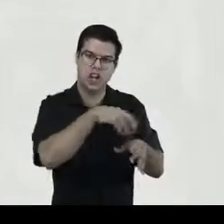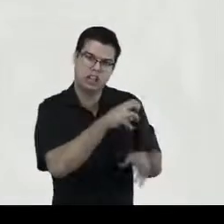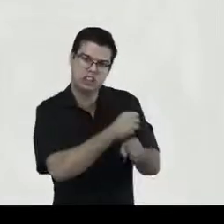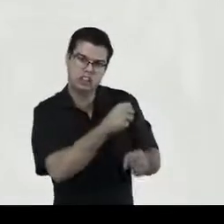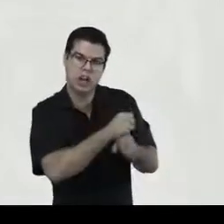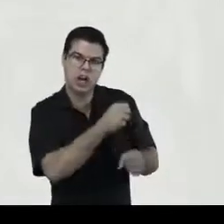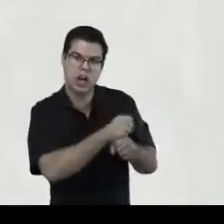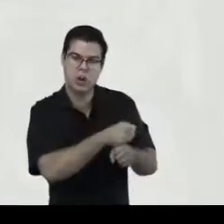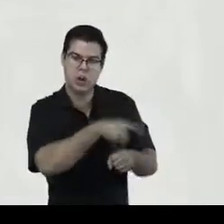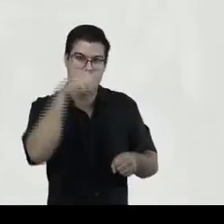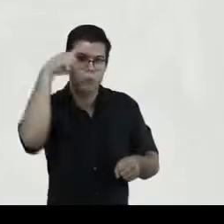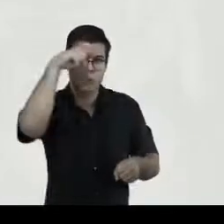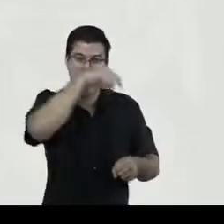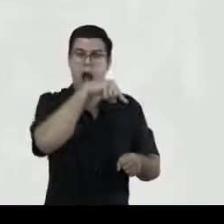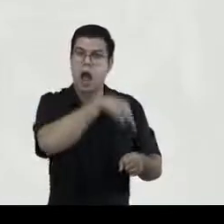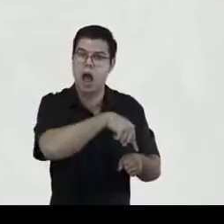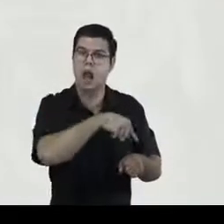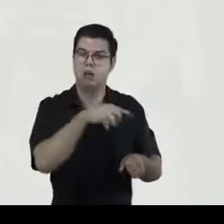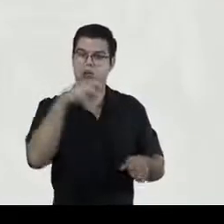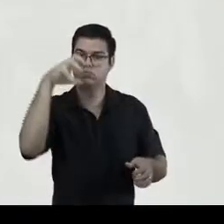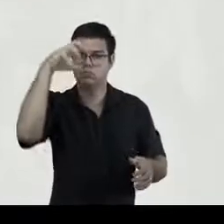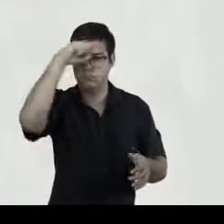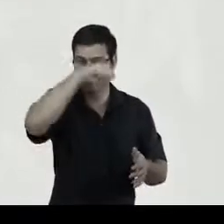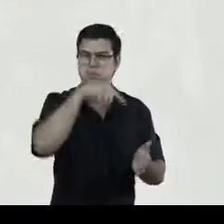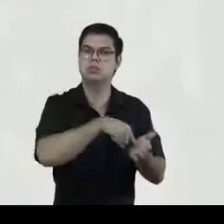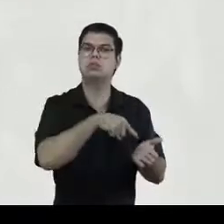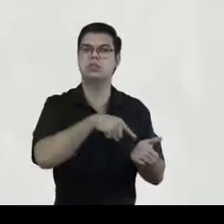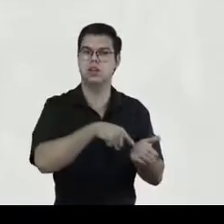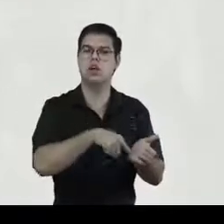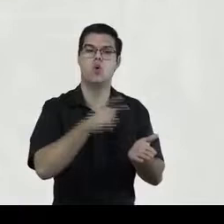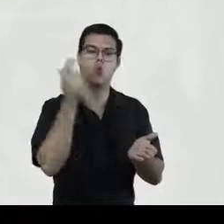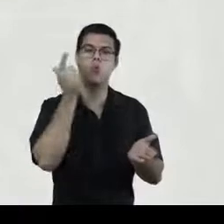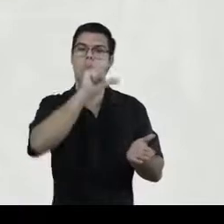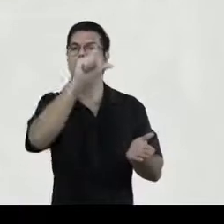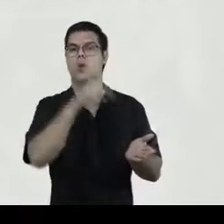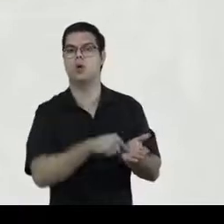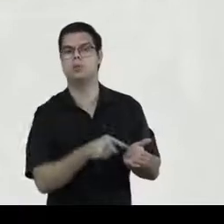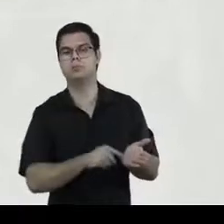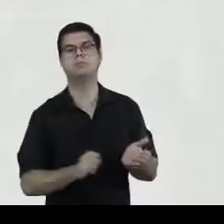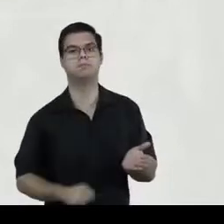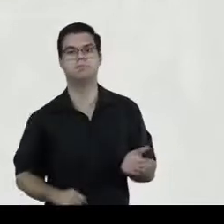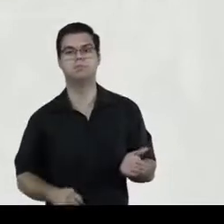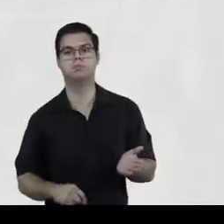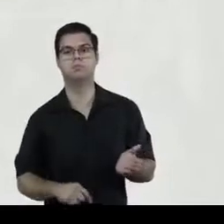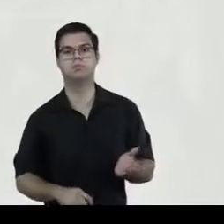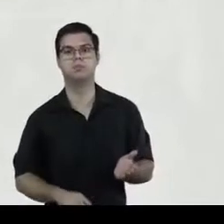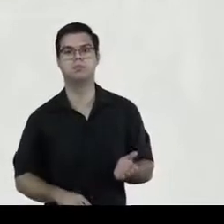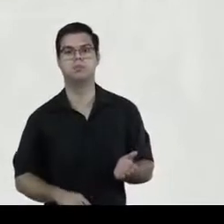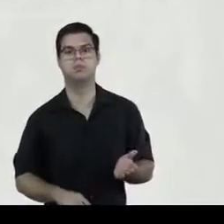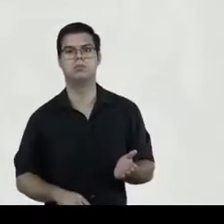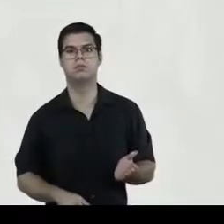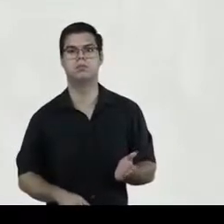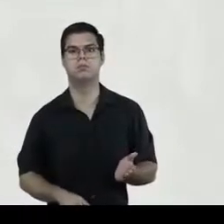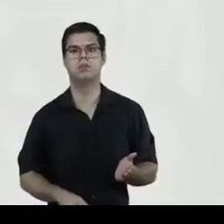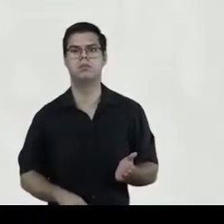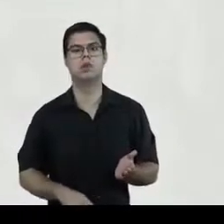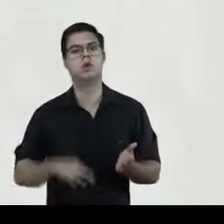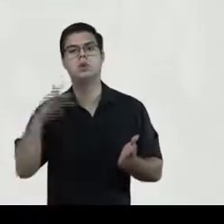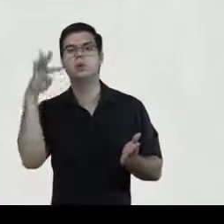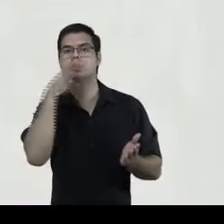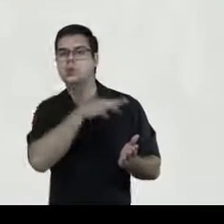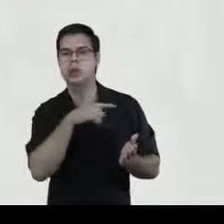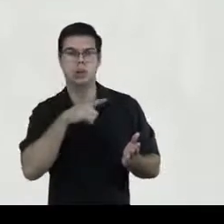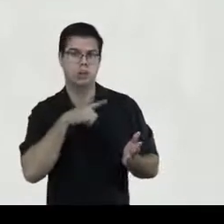einem Netz eine Reihe von Trainingsdaten, in unserem Fall